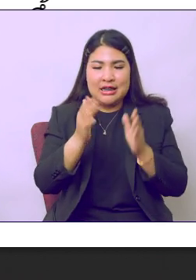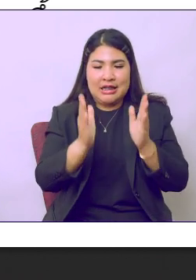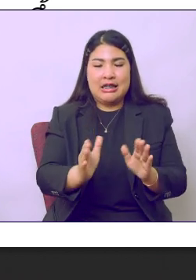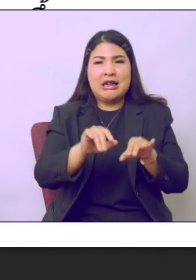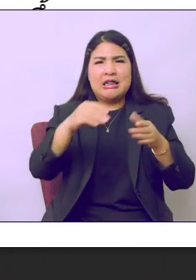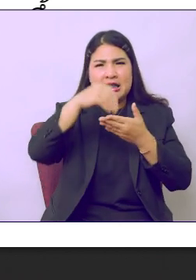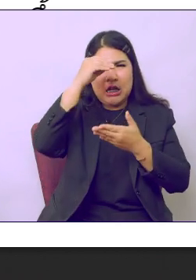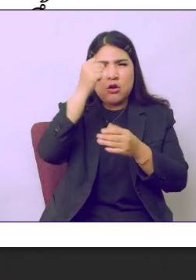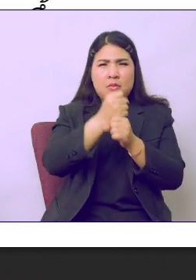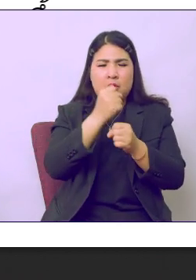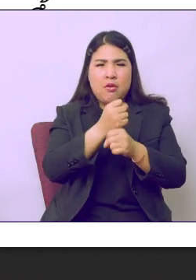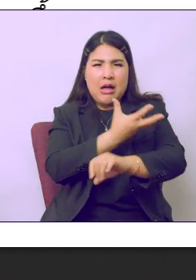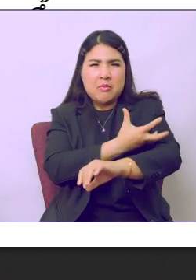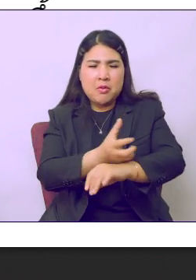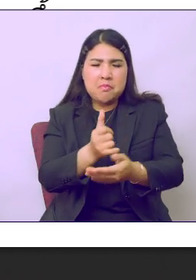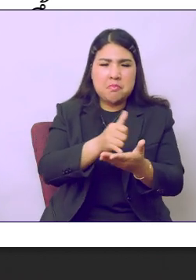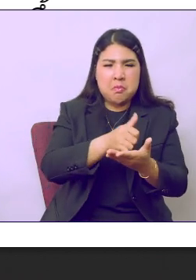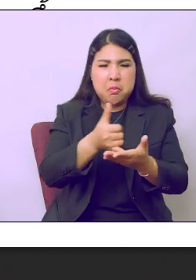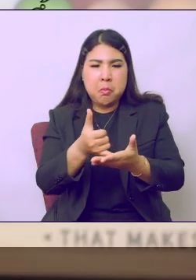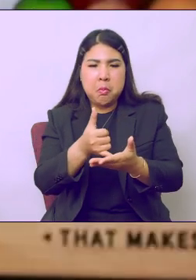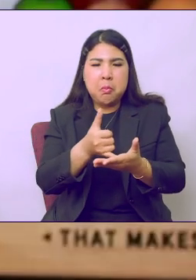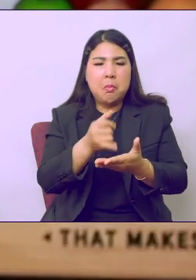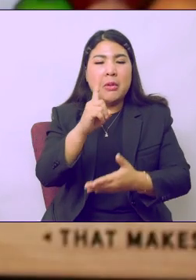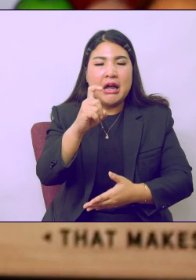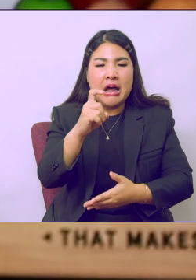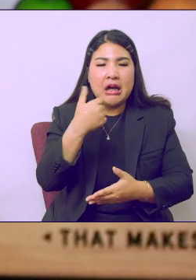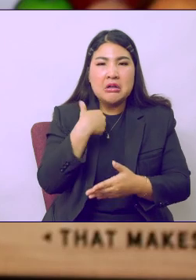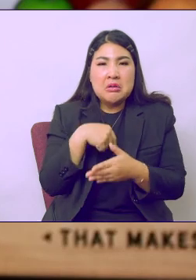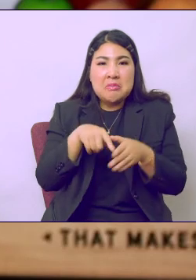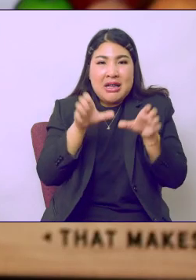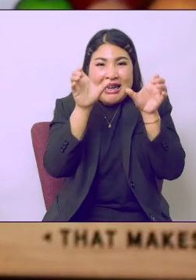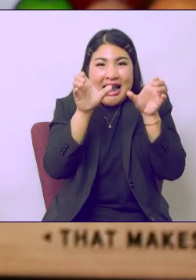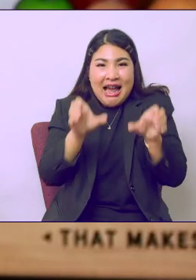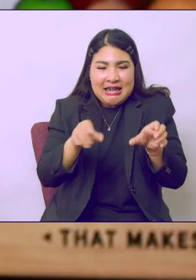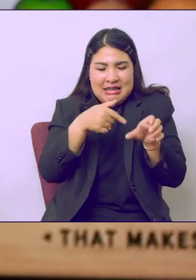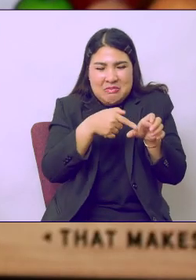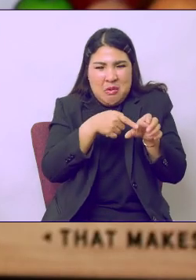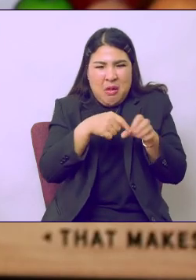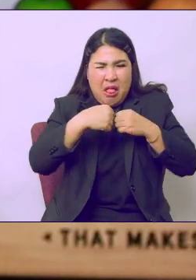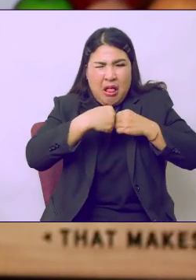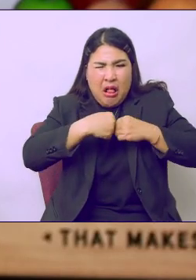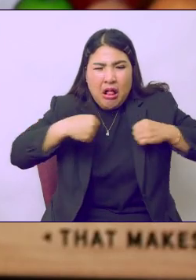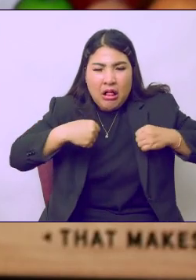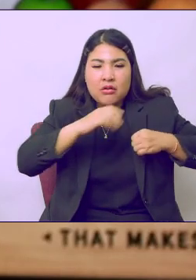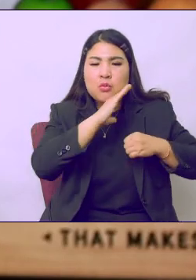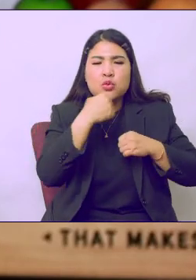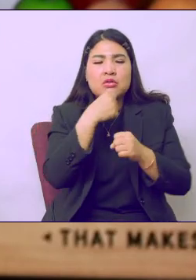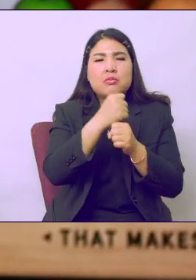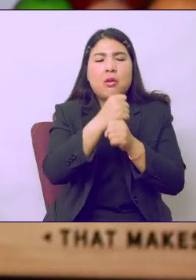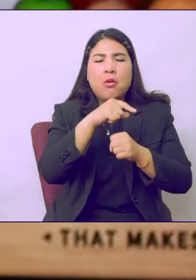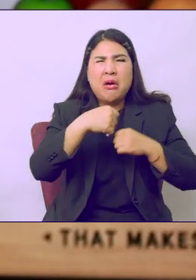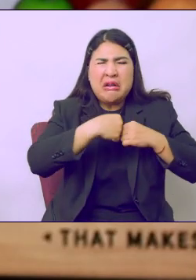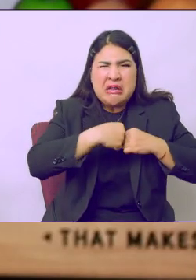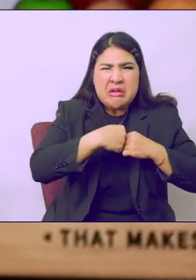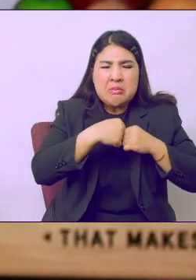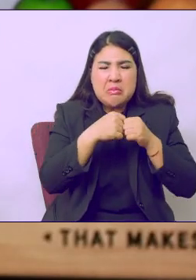ควบคุมกล้ามเนื้อไม่ได้อย่างของผมเจะมีปัญหาน้องแดตอ่าขาหนีบขาหนีบตึงหนักมากนะครับแล้วก็ทำอะไรก็จะหนีบตลอดเลยเราก็ต้อง